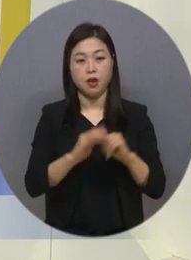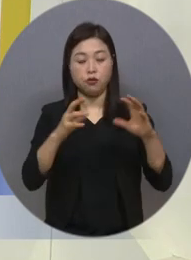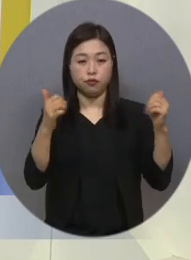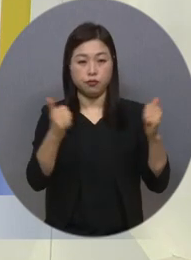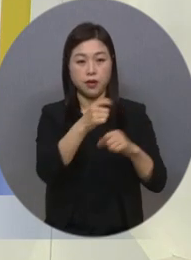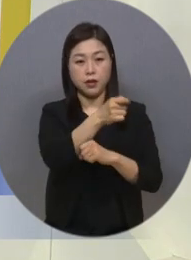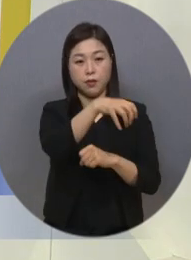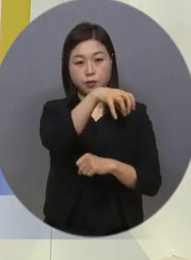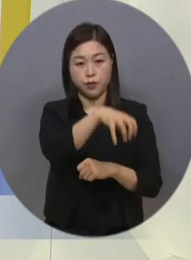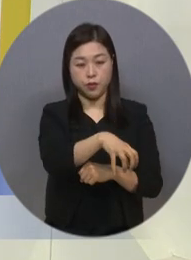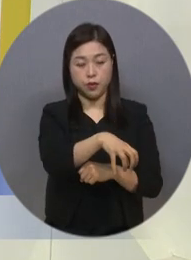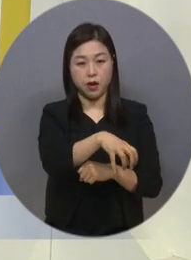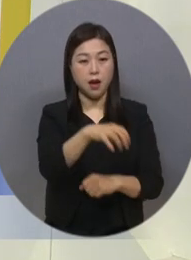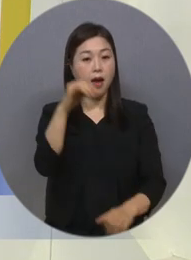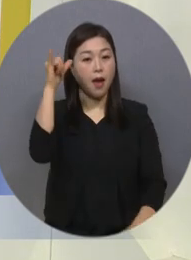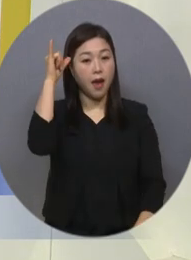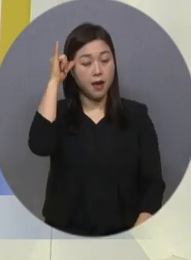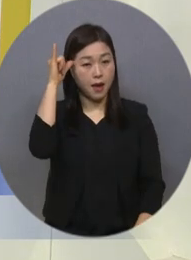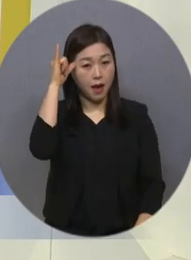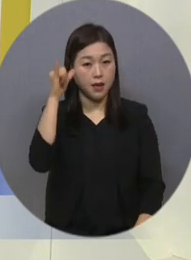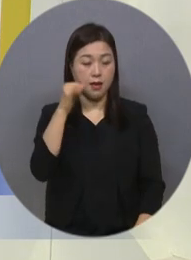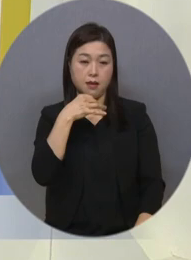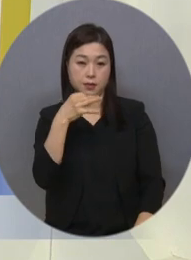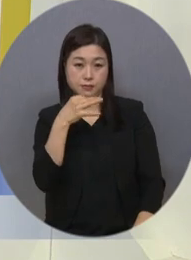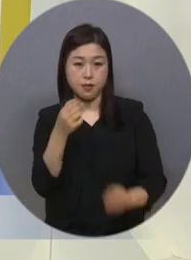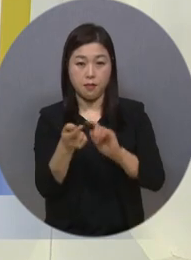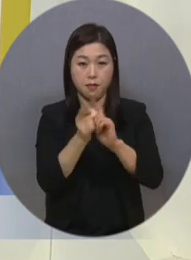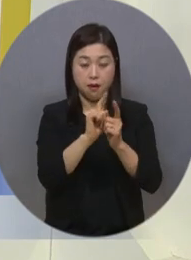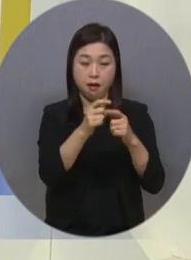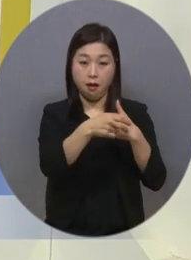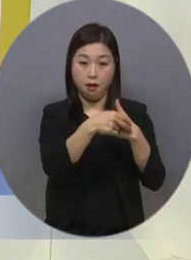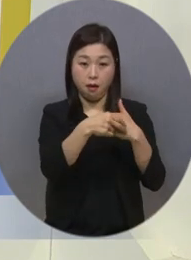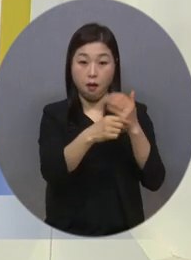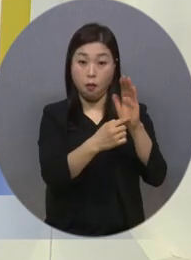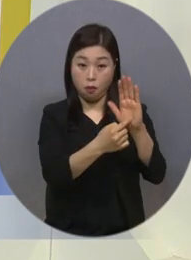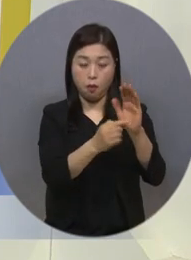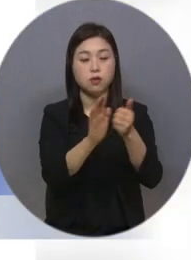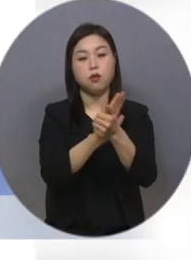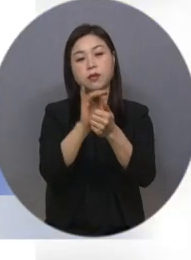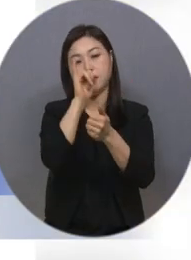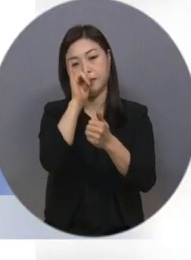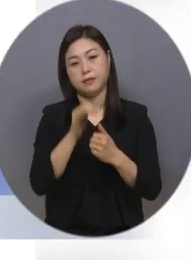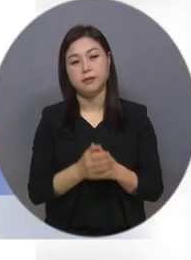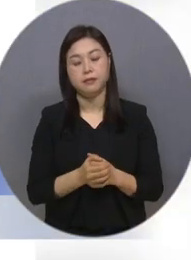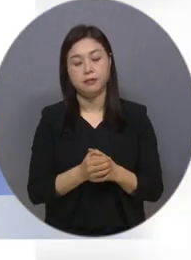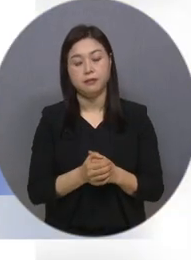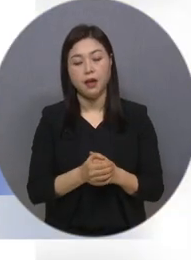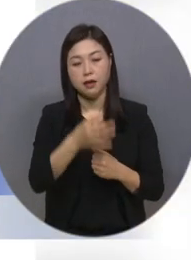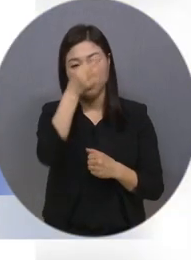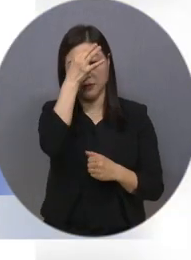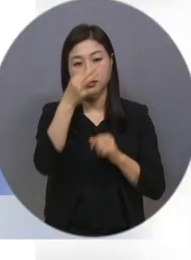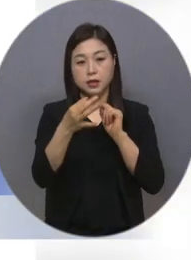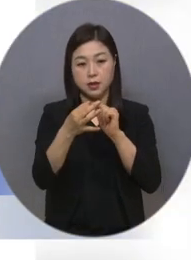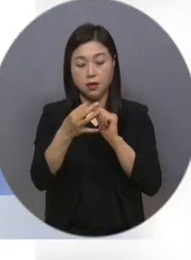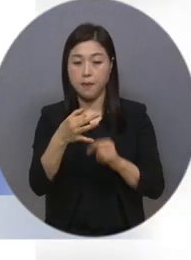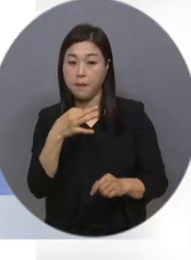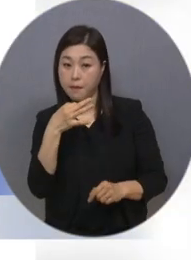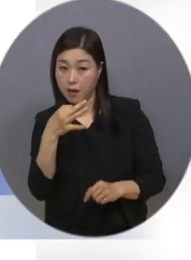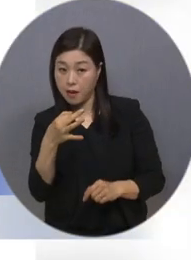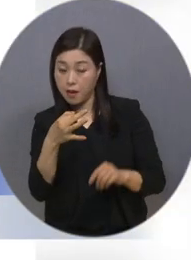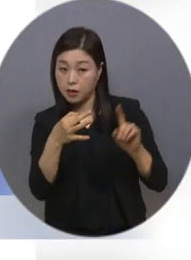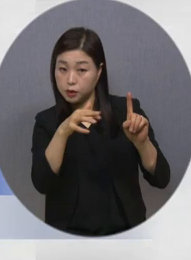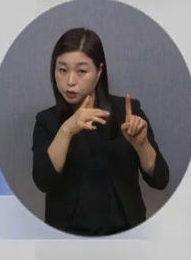국회사무처가 AI 음성 인식 기술을 통해 서비스를 제공하게 되는데요이 기술은 발성 후 1에서